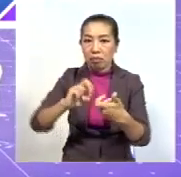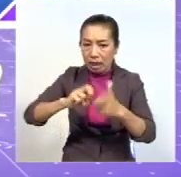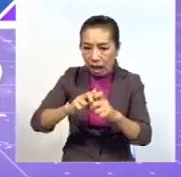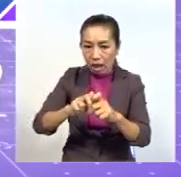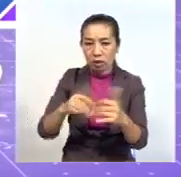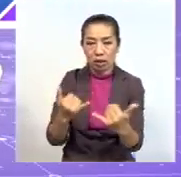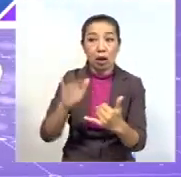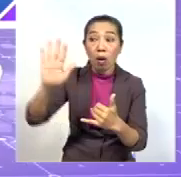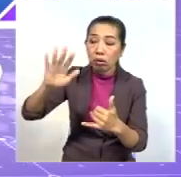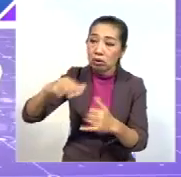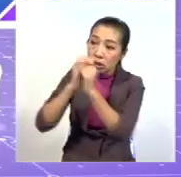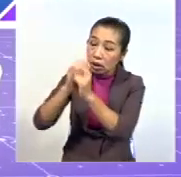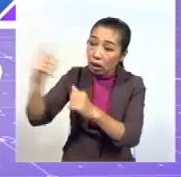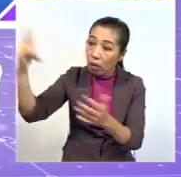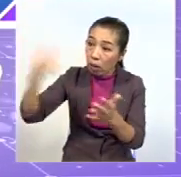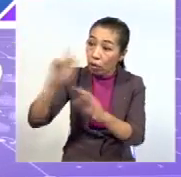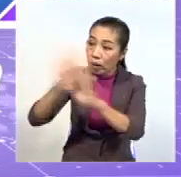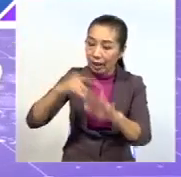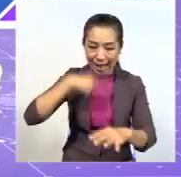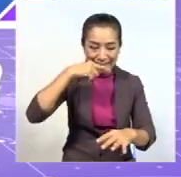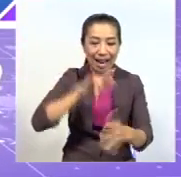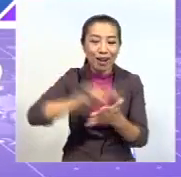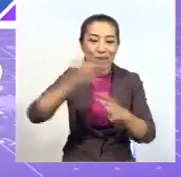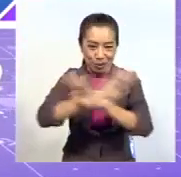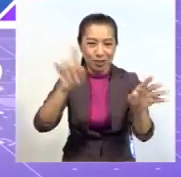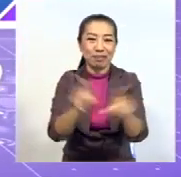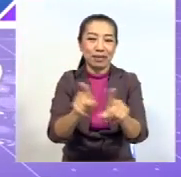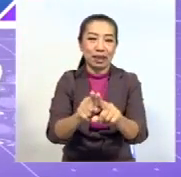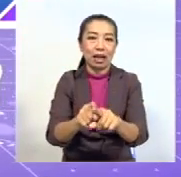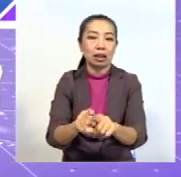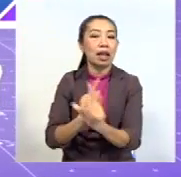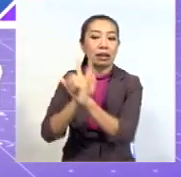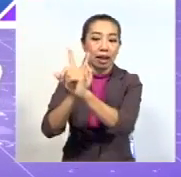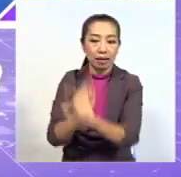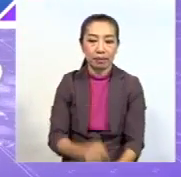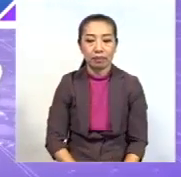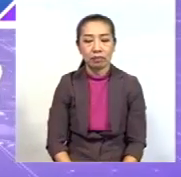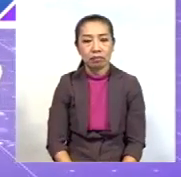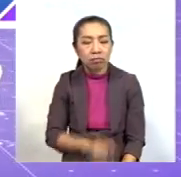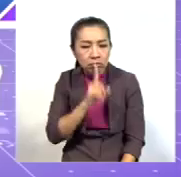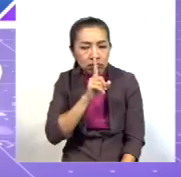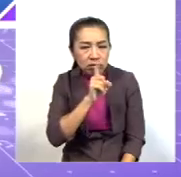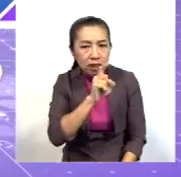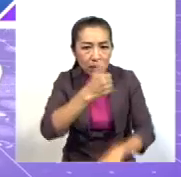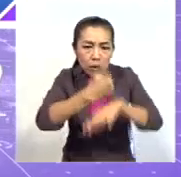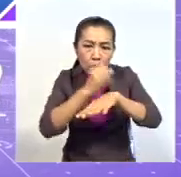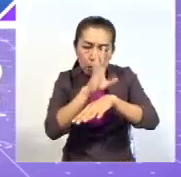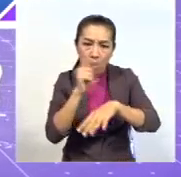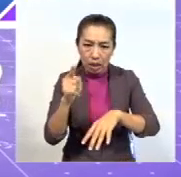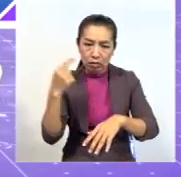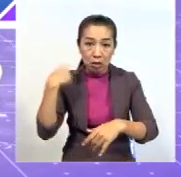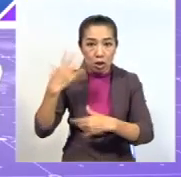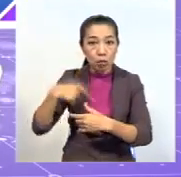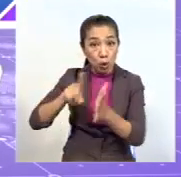ของเมืองจีนนะครับทางด้านนี ้ค่ะค่ะเมื่อสักครู่ท่านอธิบดีพูดบอกว่าช่วงของระยะฟักตัวที่หลายค